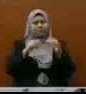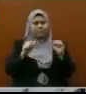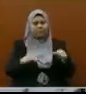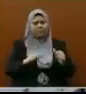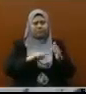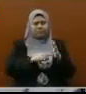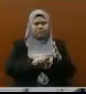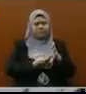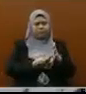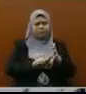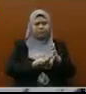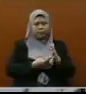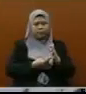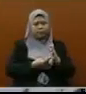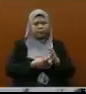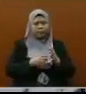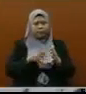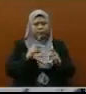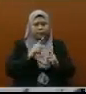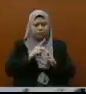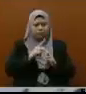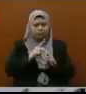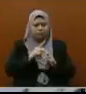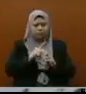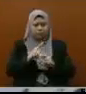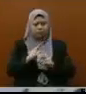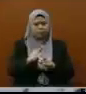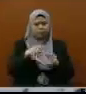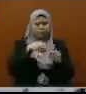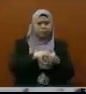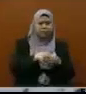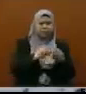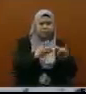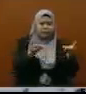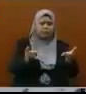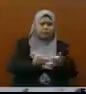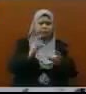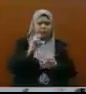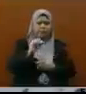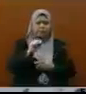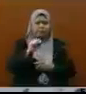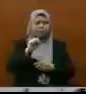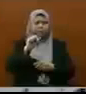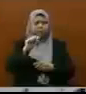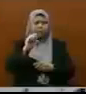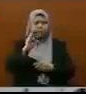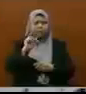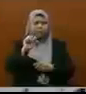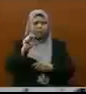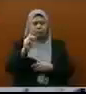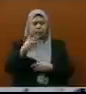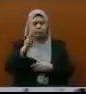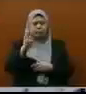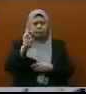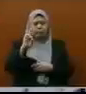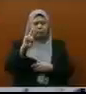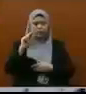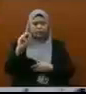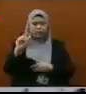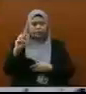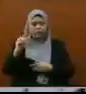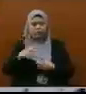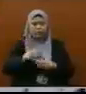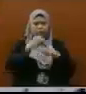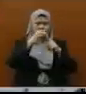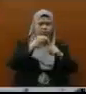ataupun dilaksanakan khususnya di dalam daerah Sabak Bernam, Dun Skincan dan juga Dun Sungai Panjang. Terutamanya tanaman-tanaman